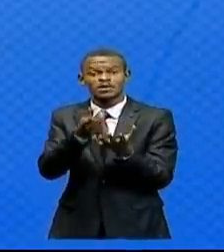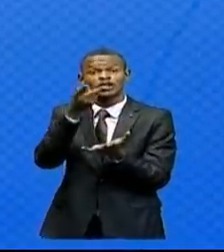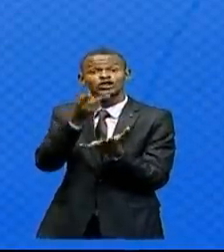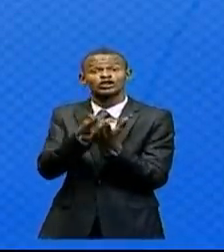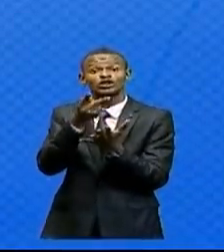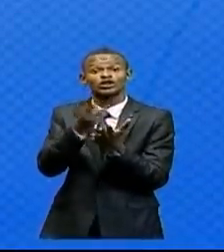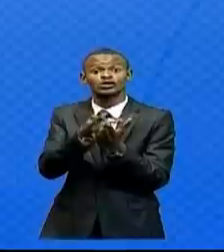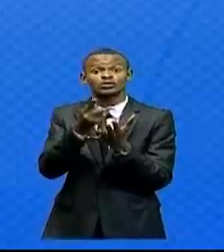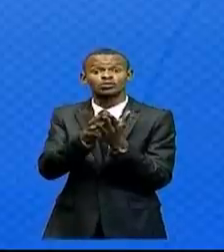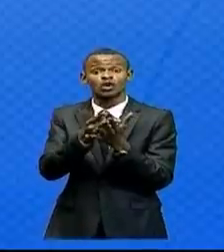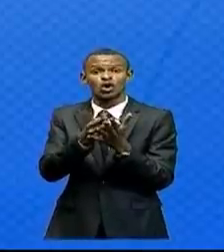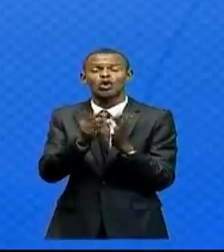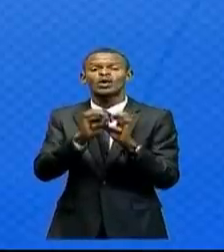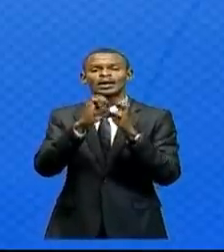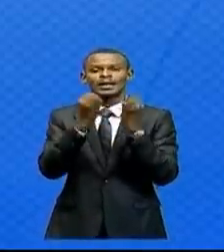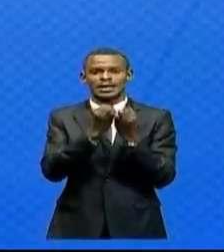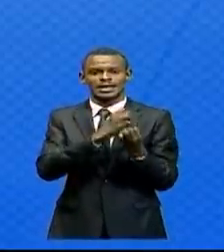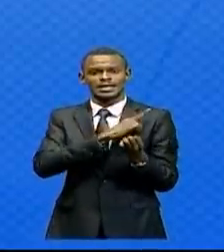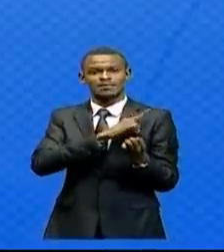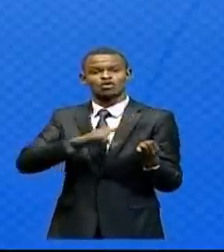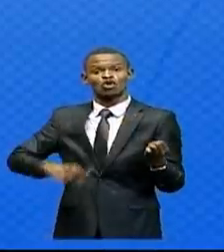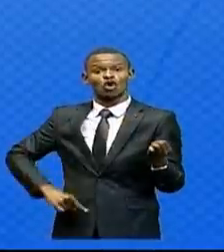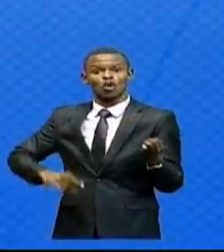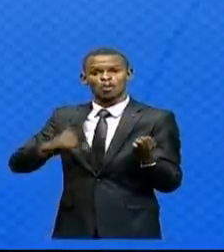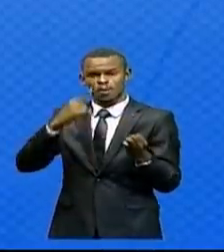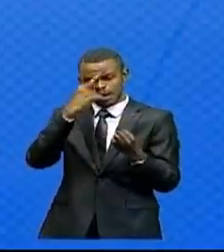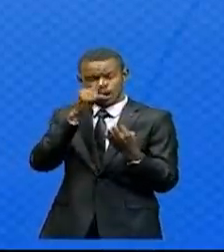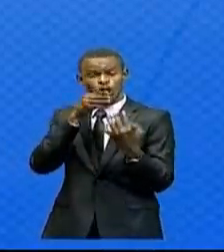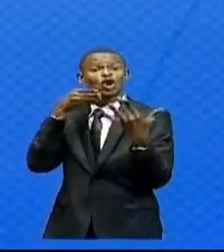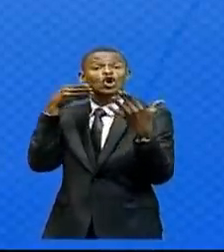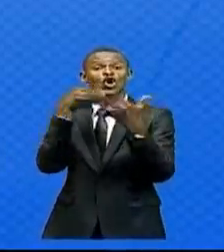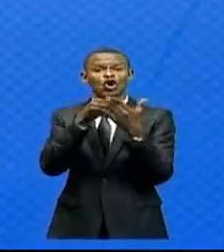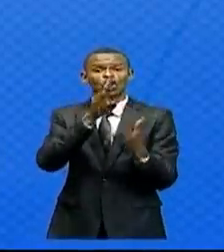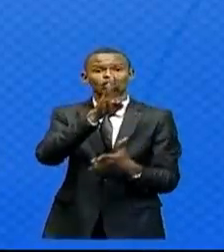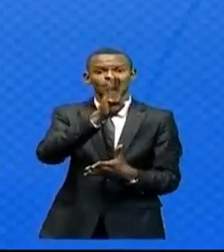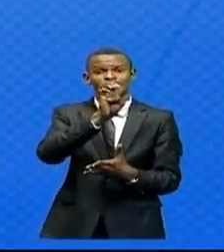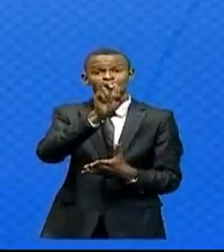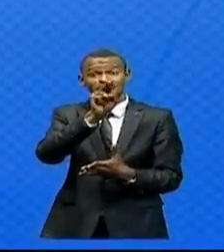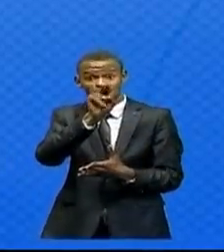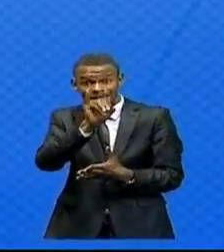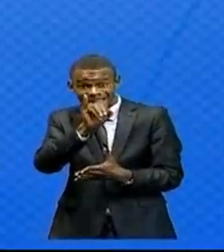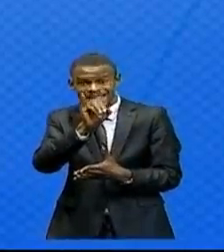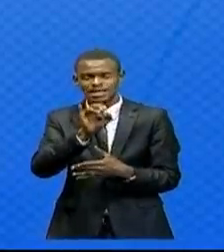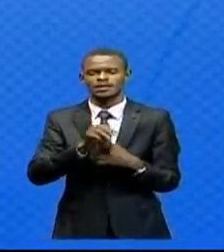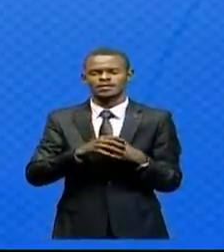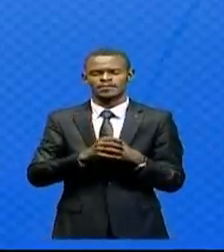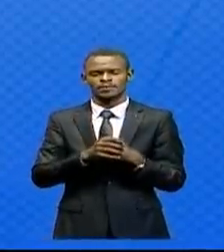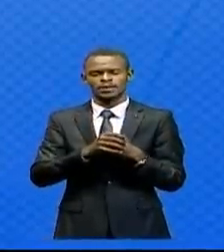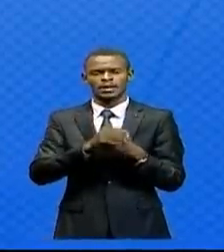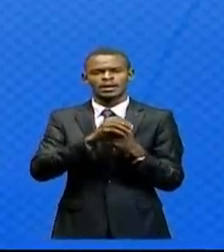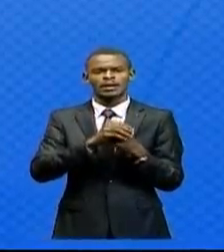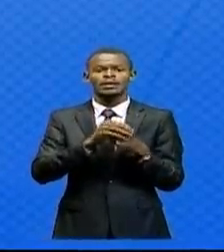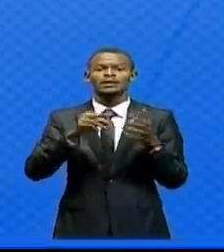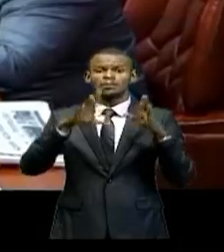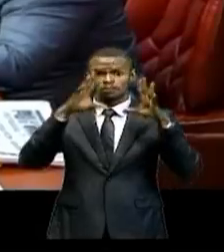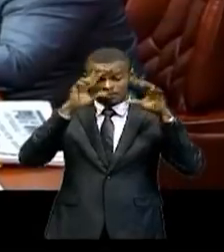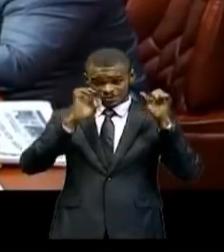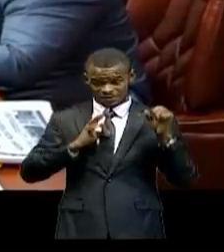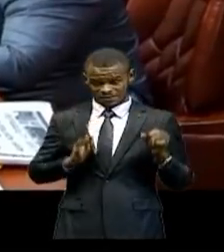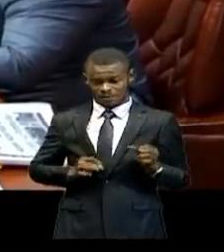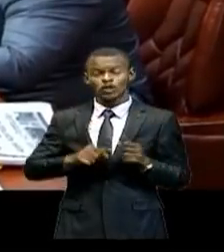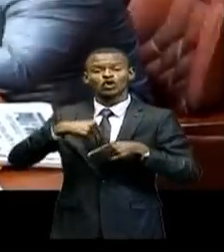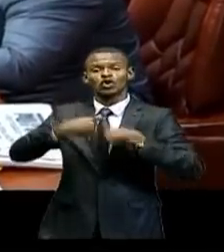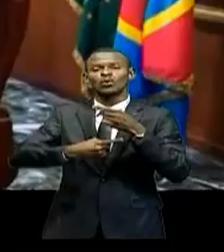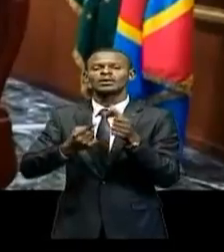dimanche contre l'équipe béninoise. Le président de la République a commencé par féliciter nos léopards pour leur